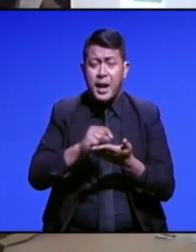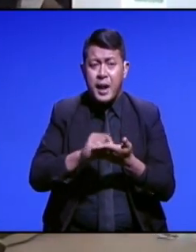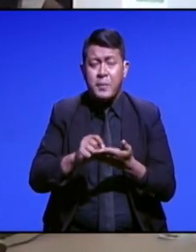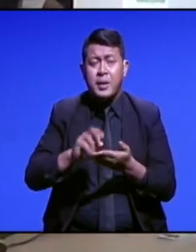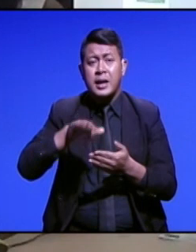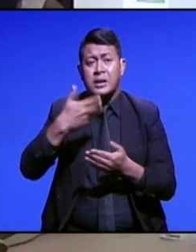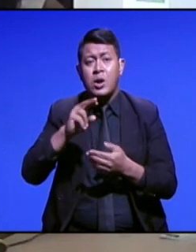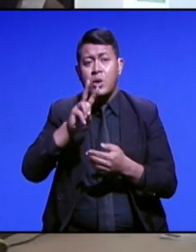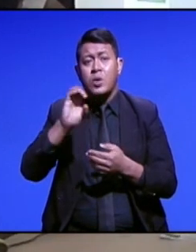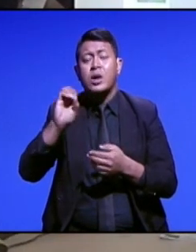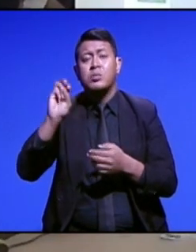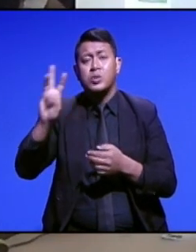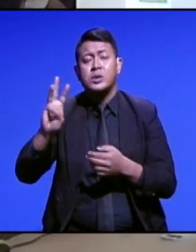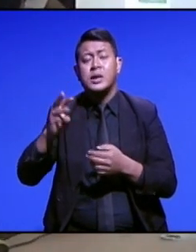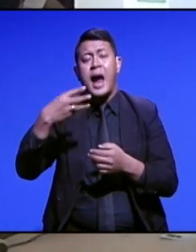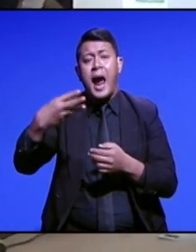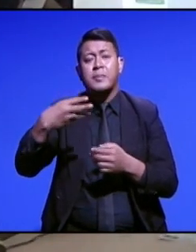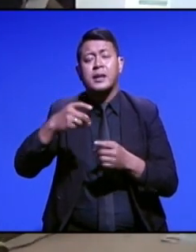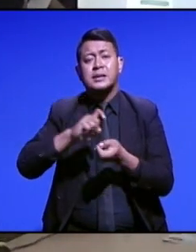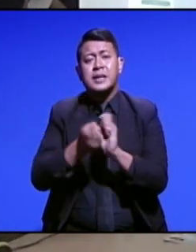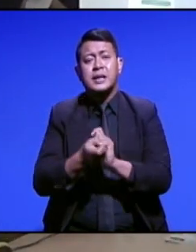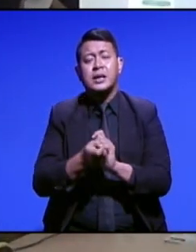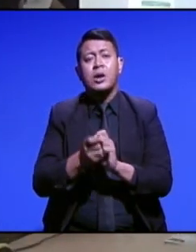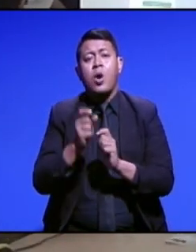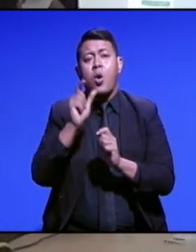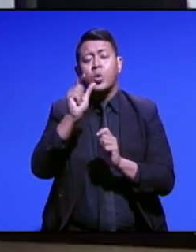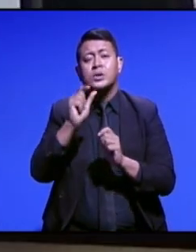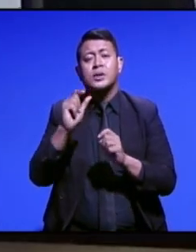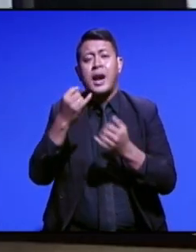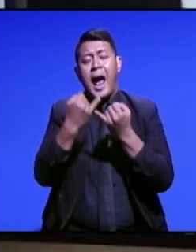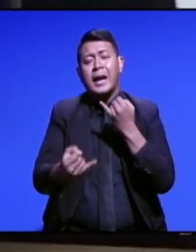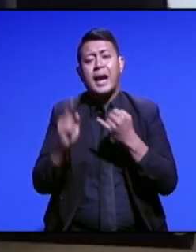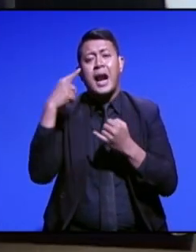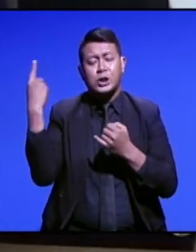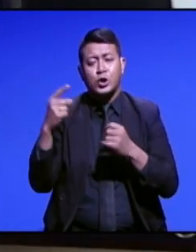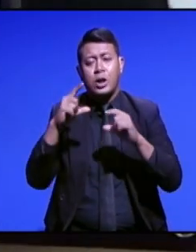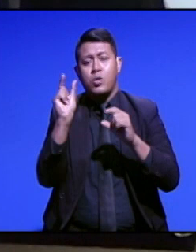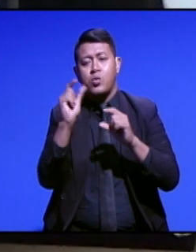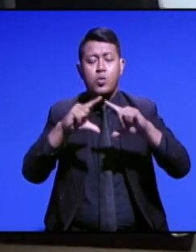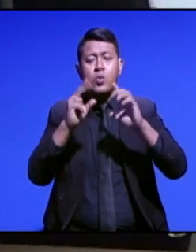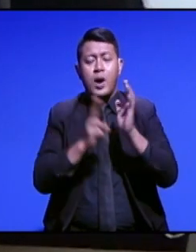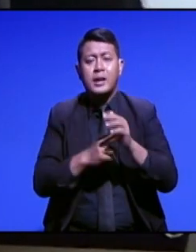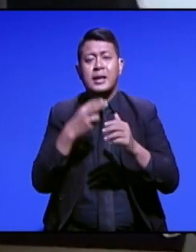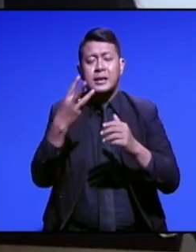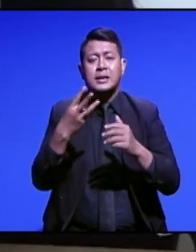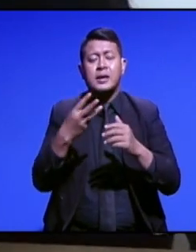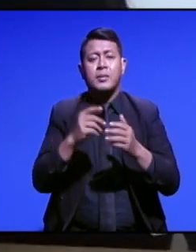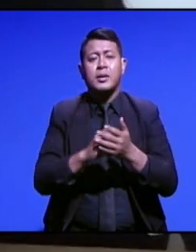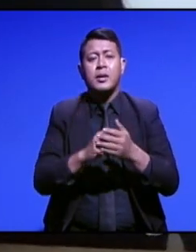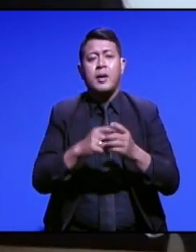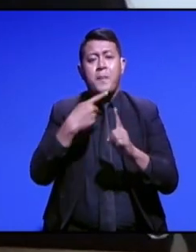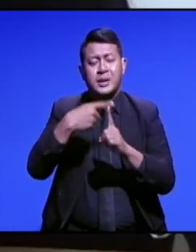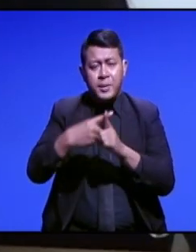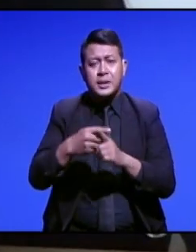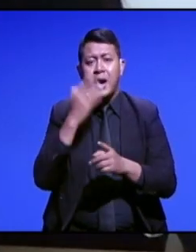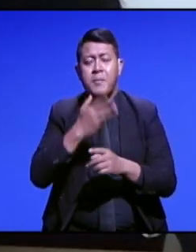terjadi tahun 2003. EPTANAS diganti menjadi Ujian Akhir Nasional atau UAN. Tiga mata pelajaran yaitu Matematika, Bahasa Indonesia,